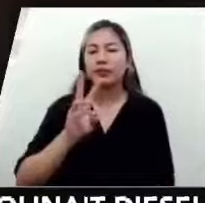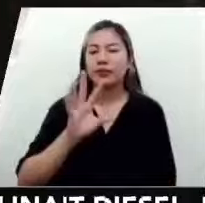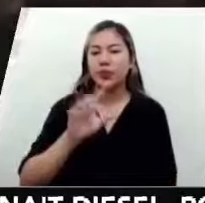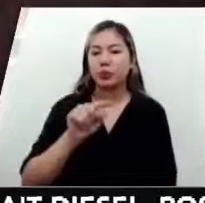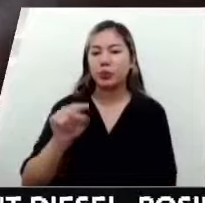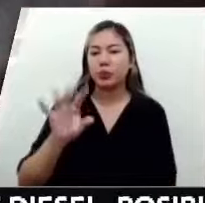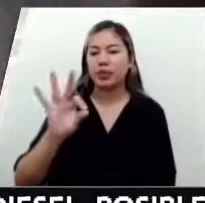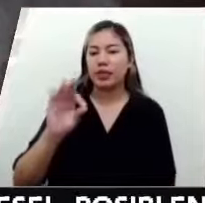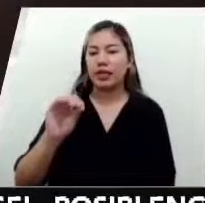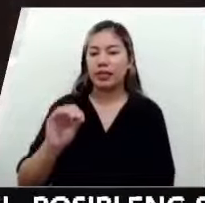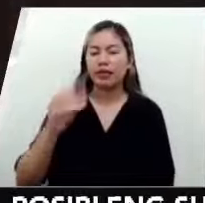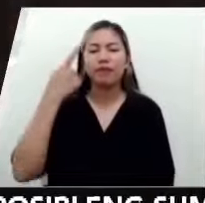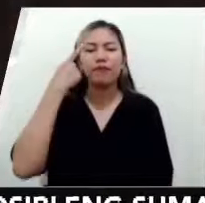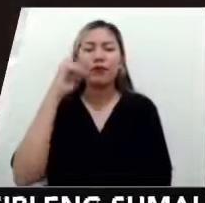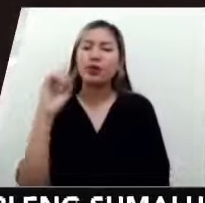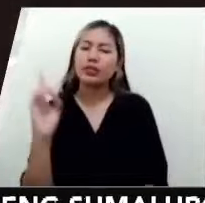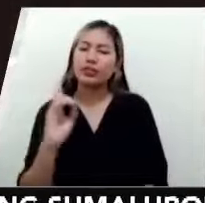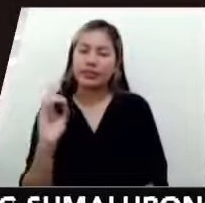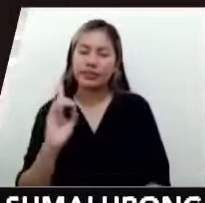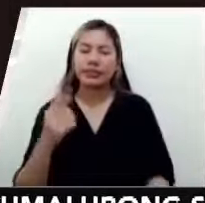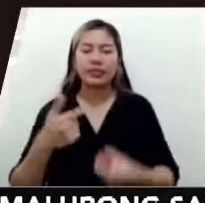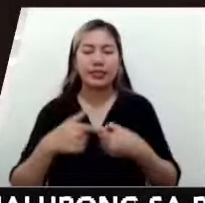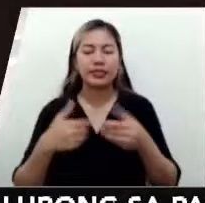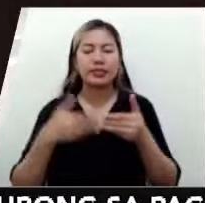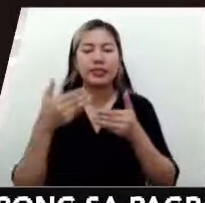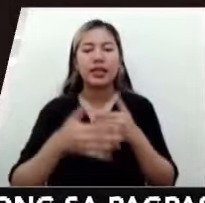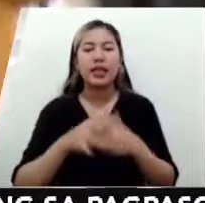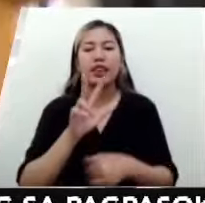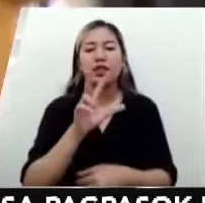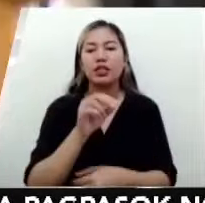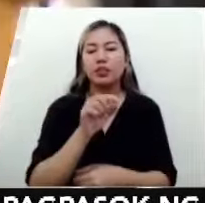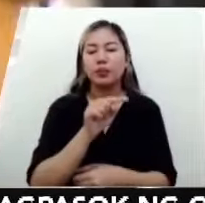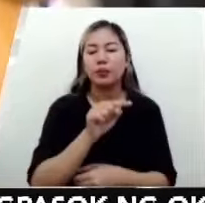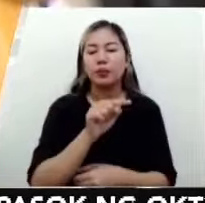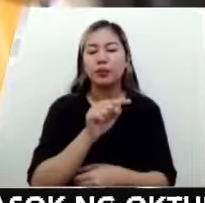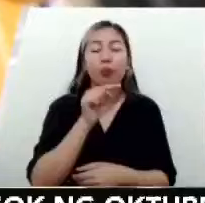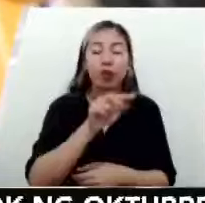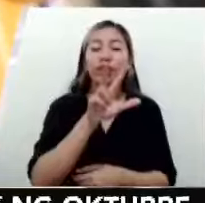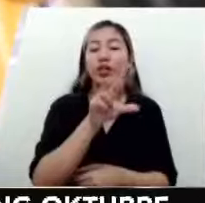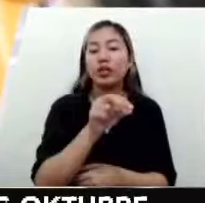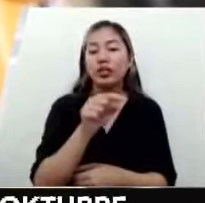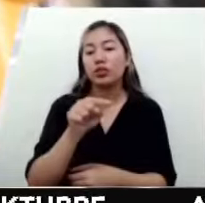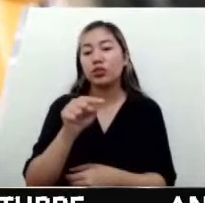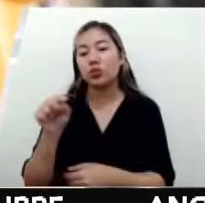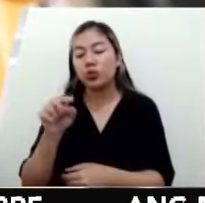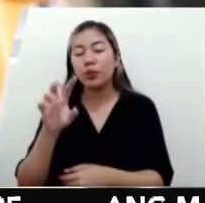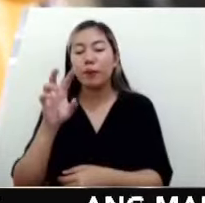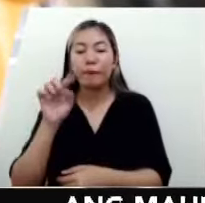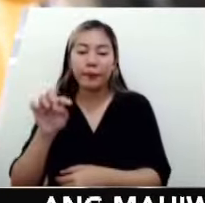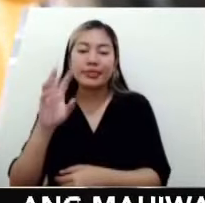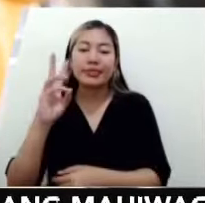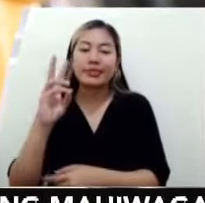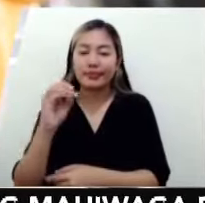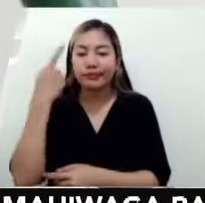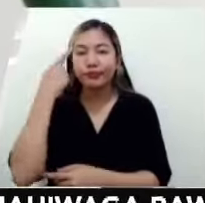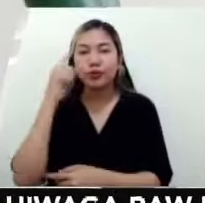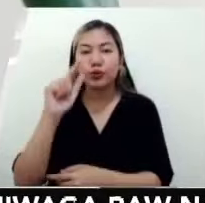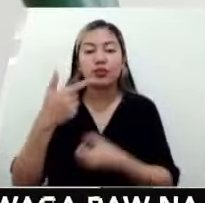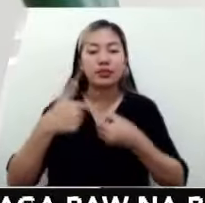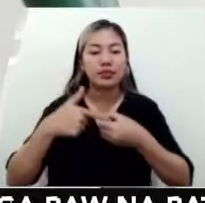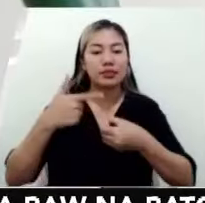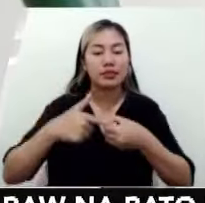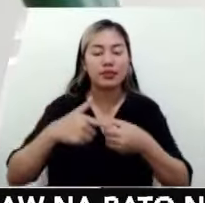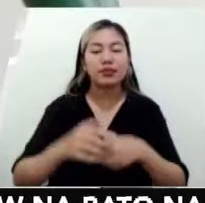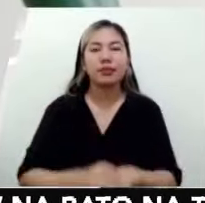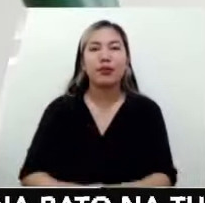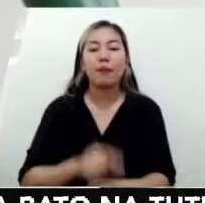ng diesel. 30 hanggang 60 centavos naman kada litro ng posibleng madagdag sa presyo ng gasolina, habang 40